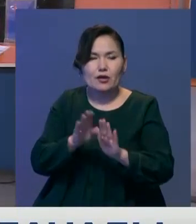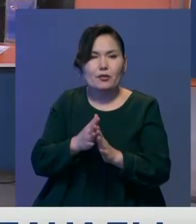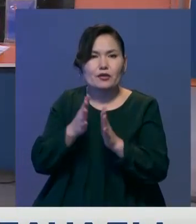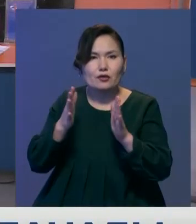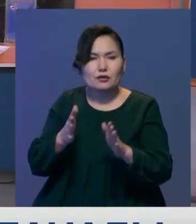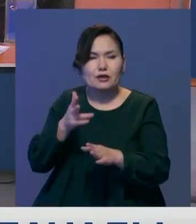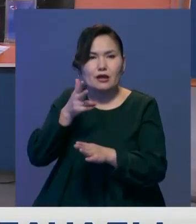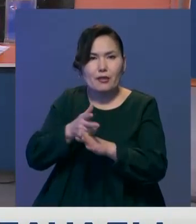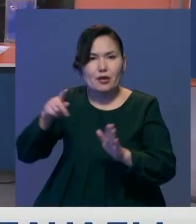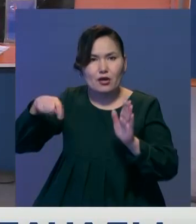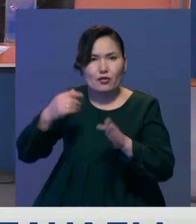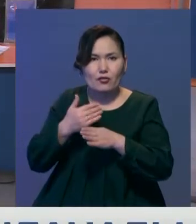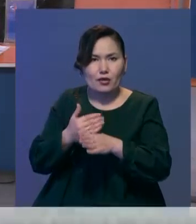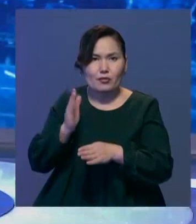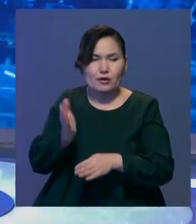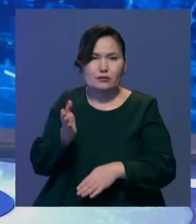деп ойлаймын.